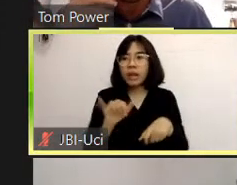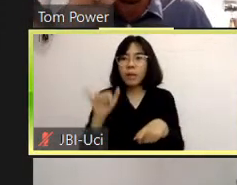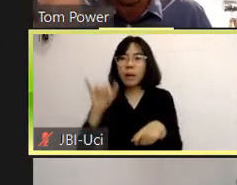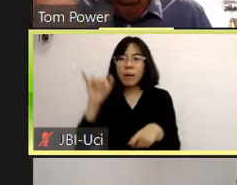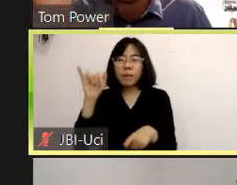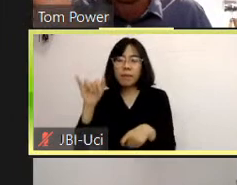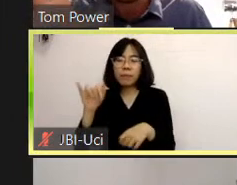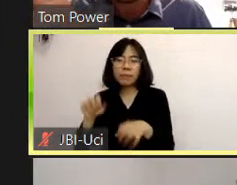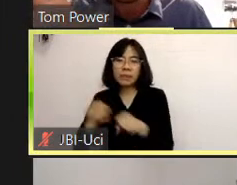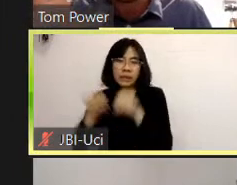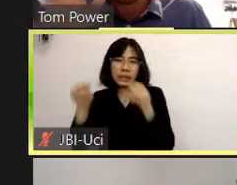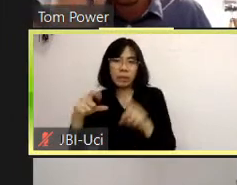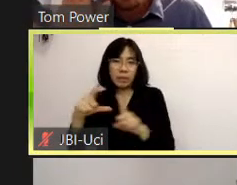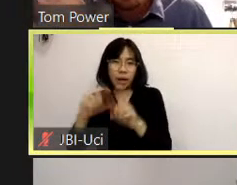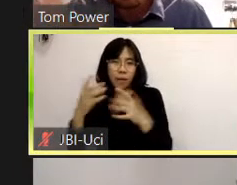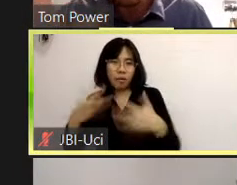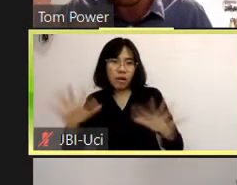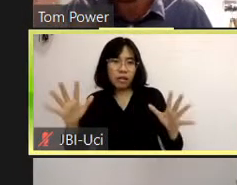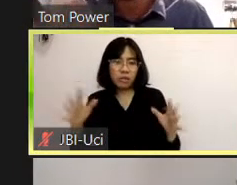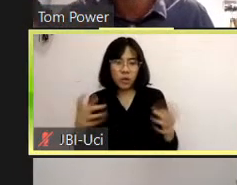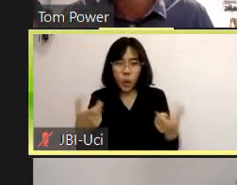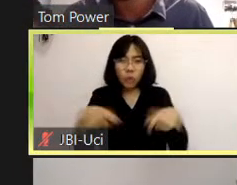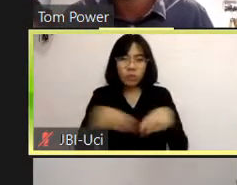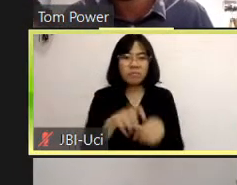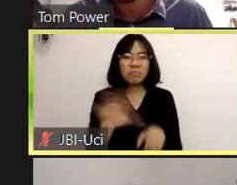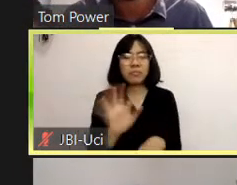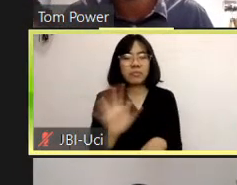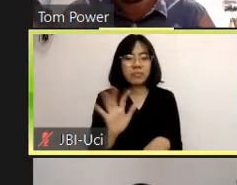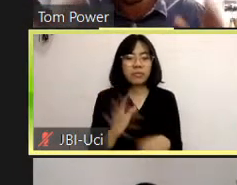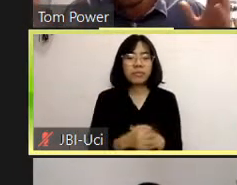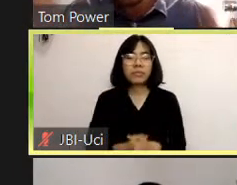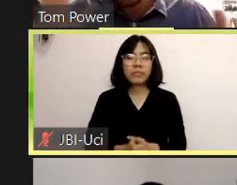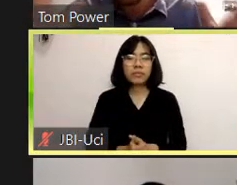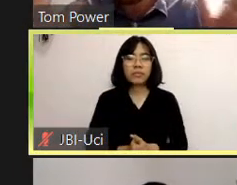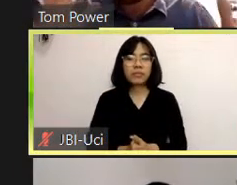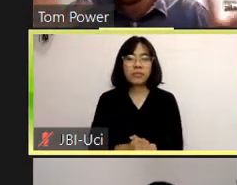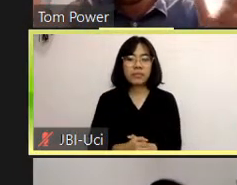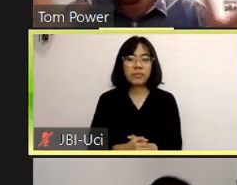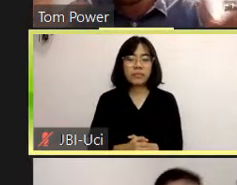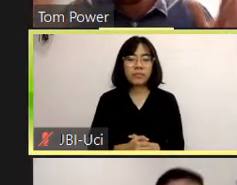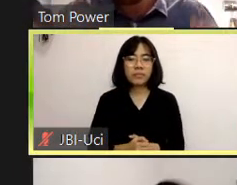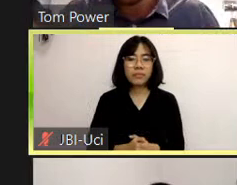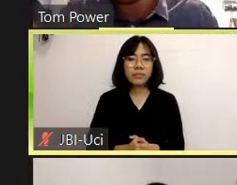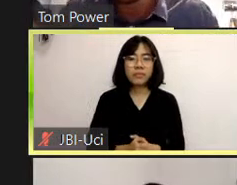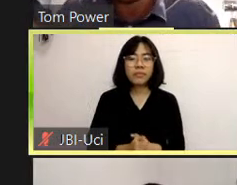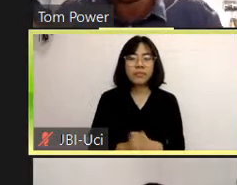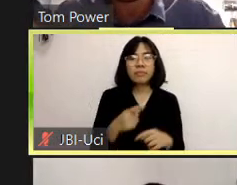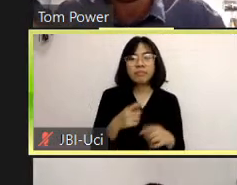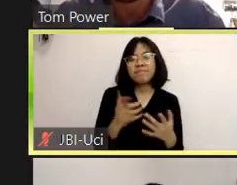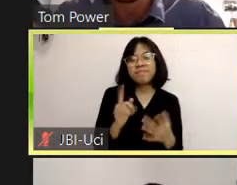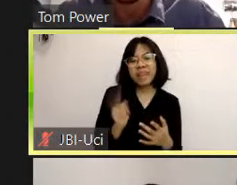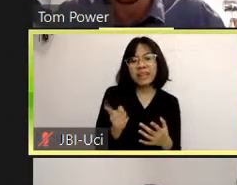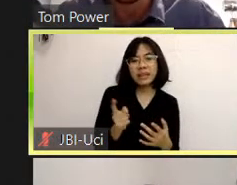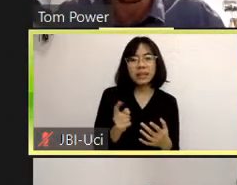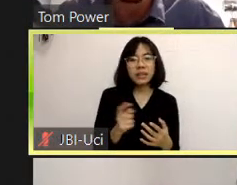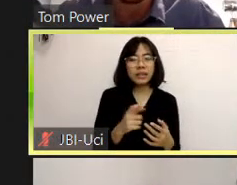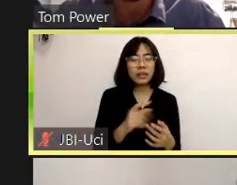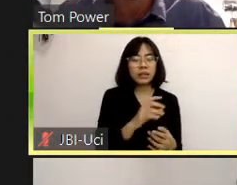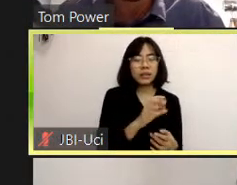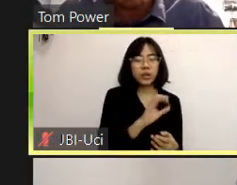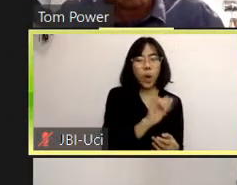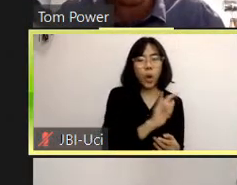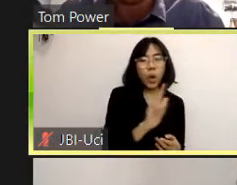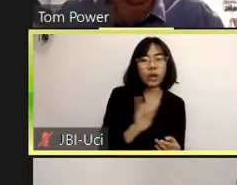Apakah mereka mengucapkan itu secara langsung atau tidak? Ya, tentu ada perbedaan sedikit antara keduanya,